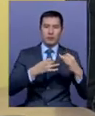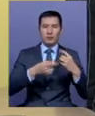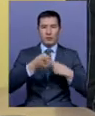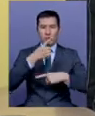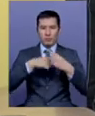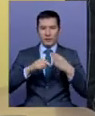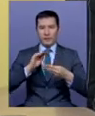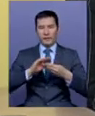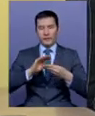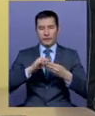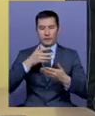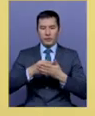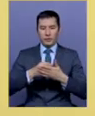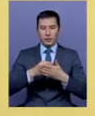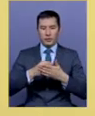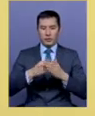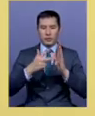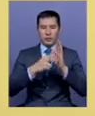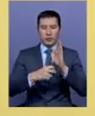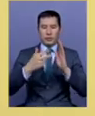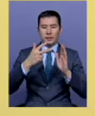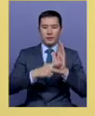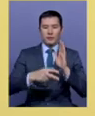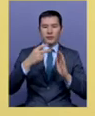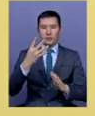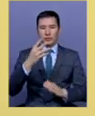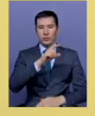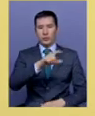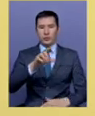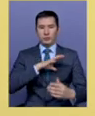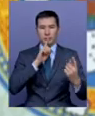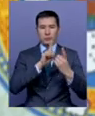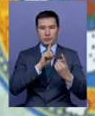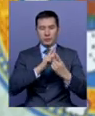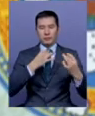осындай 884 азаматпен оңалту жұмыстары жүргізілген.